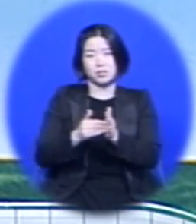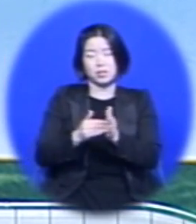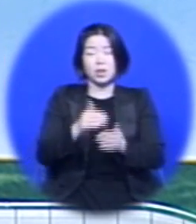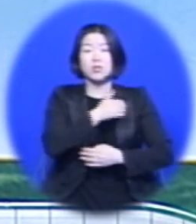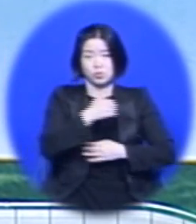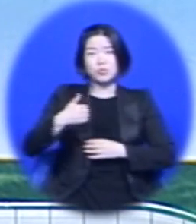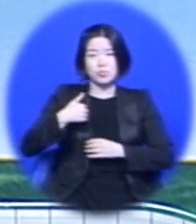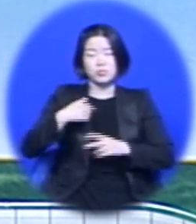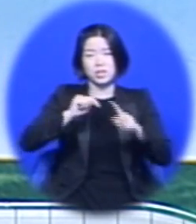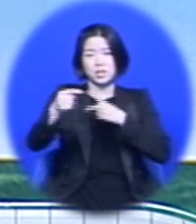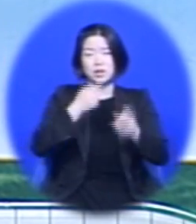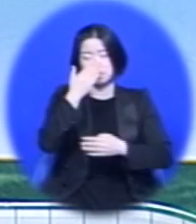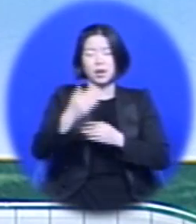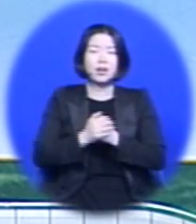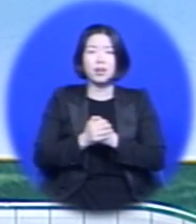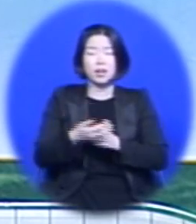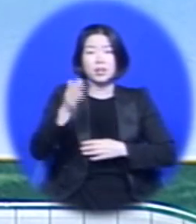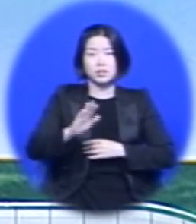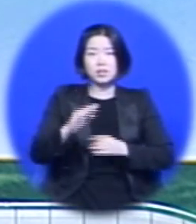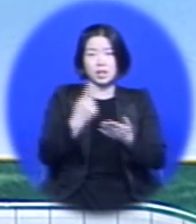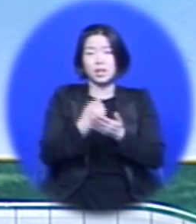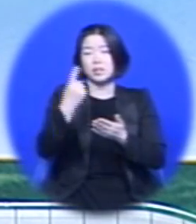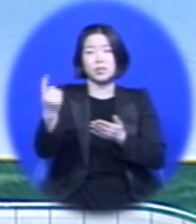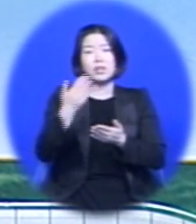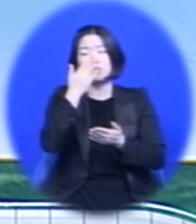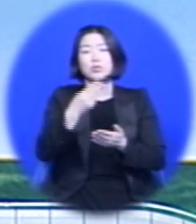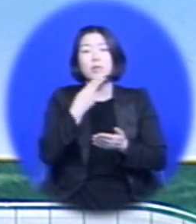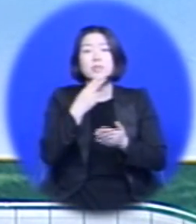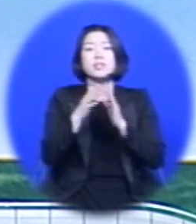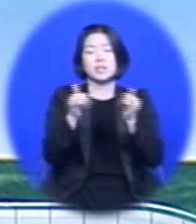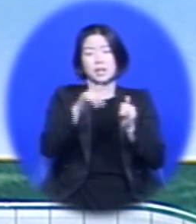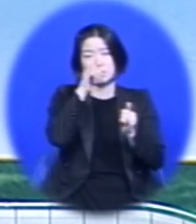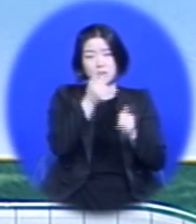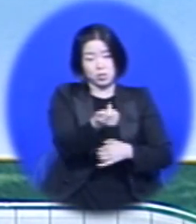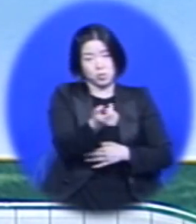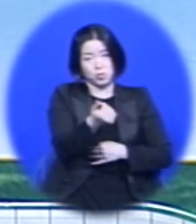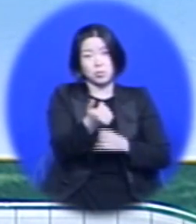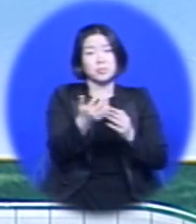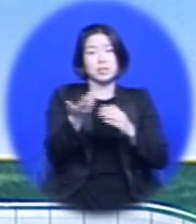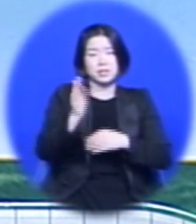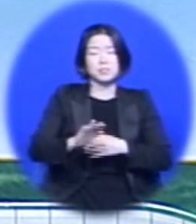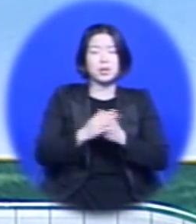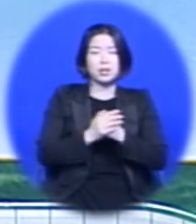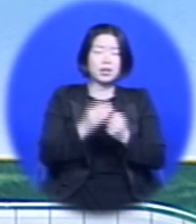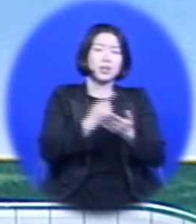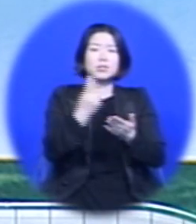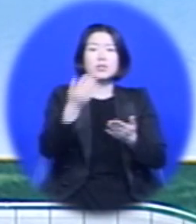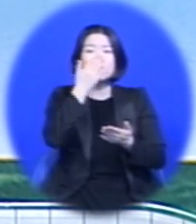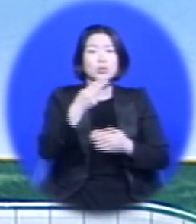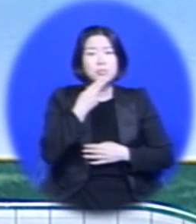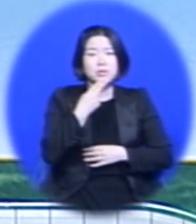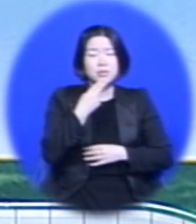충분히 이해할 수 있습니다. 그러나 떠날 수 없는 사람들이 있었어요. 소수였긴 하지만 떠날 수가